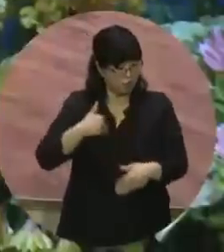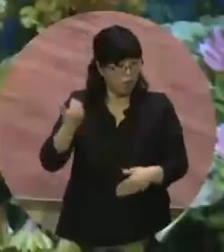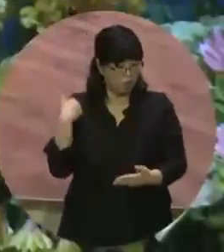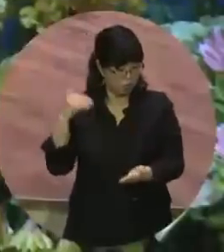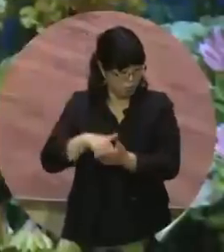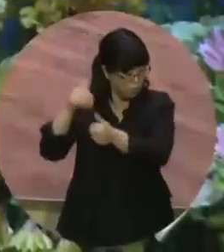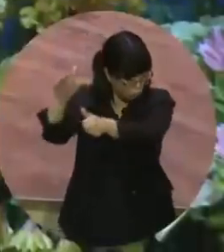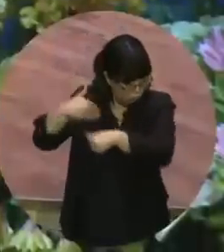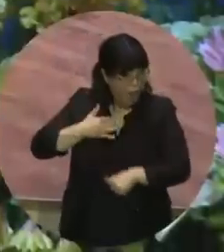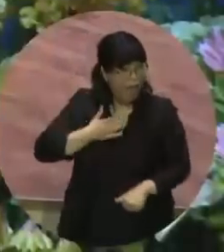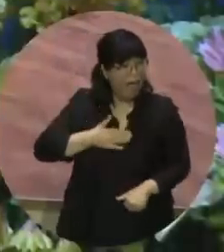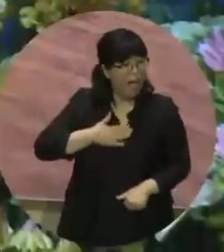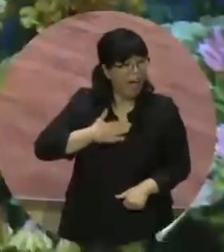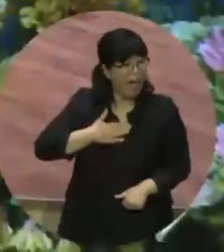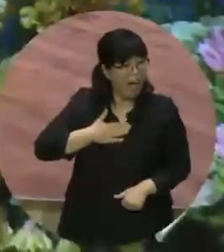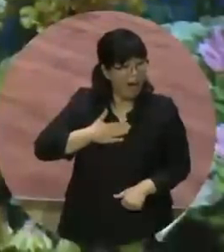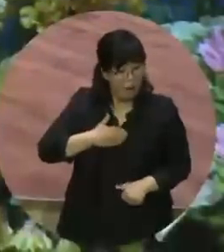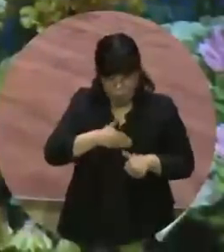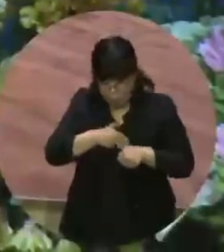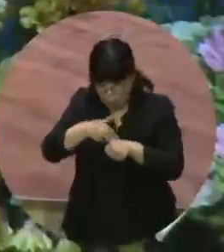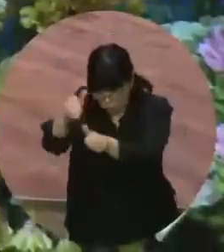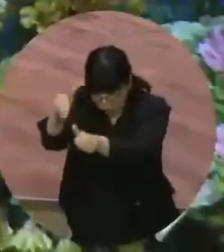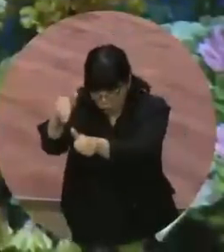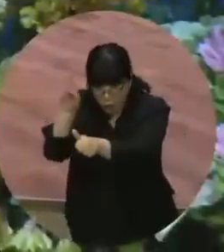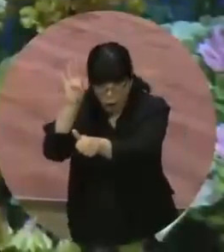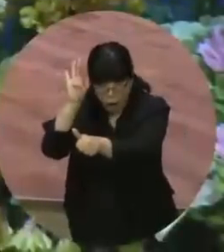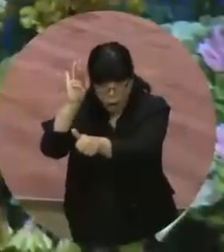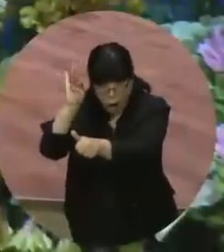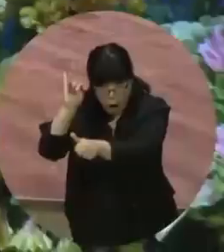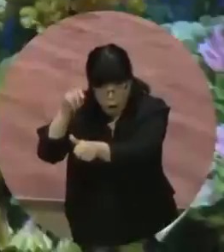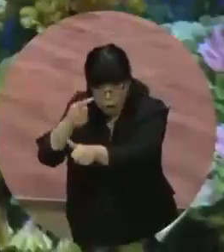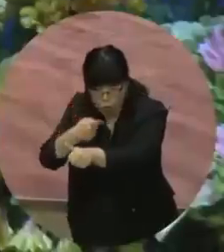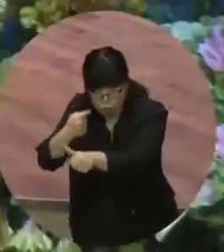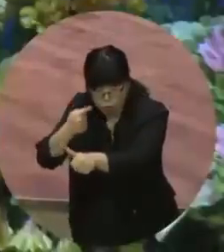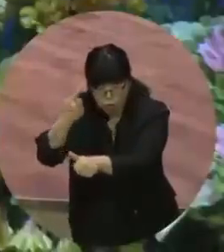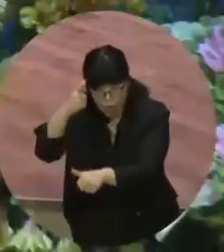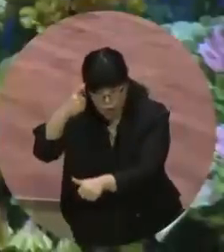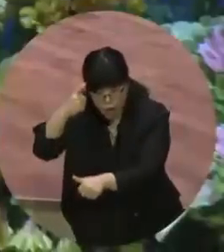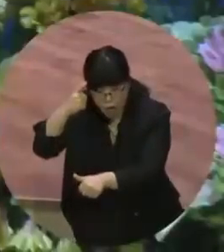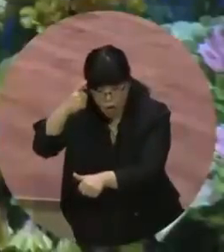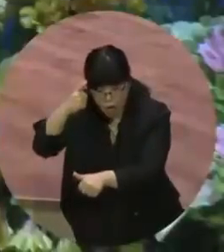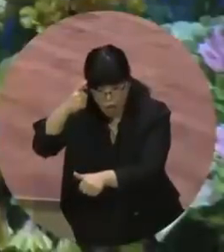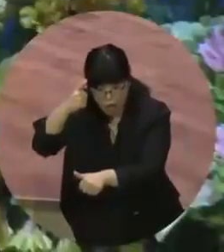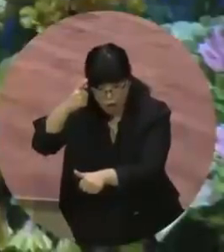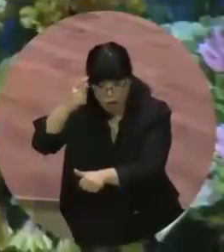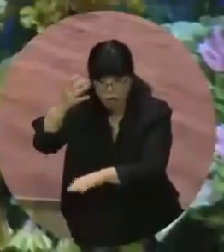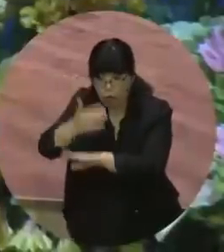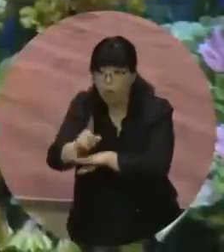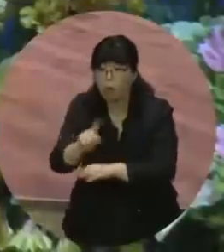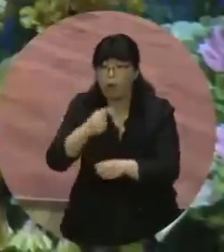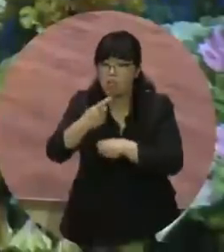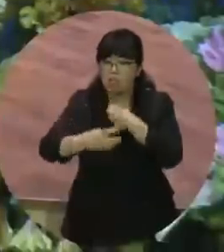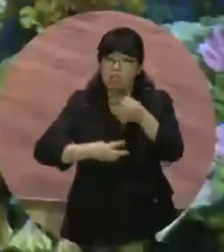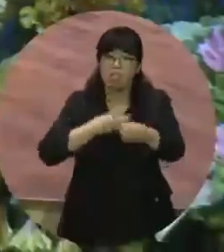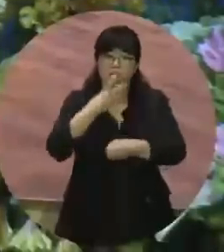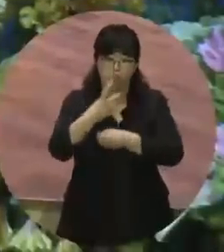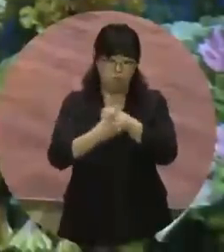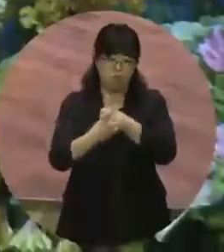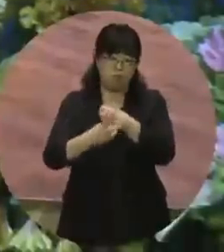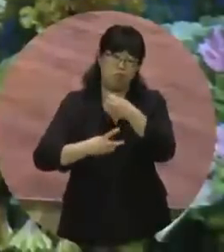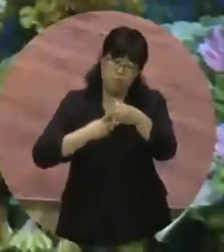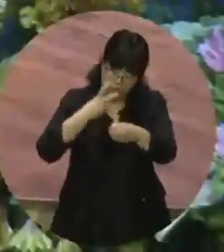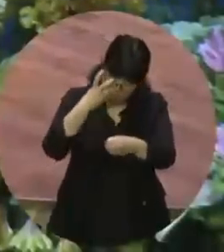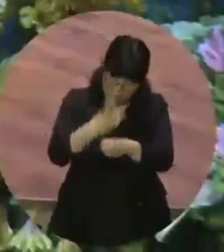고생을 그렇게 떠도는 인생으로 험악한 삶을 살게 되지요. 객지에서 인본주의